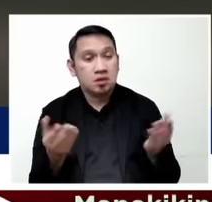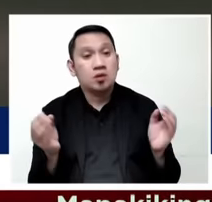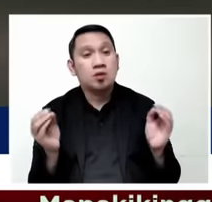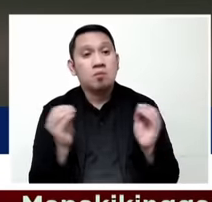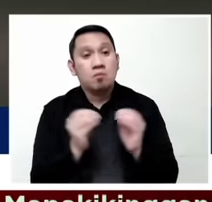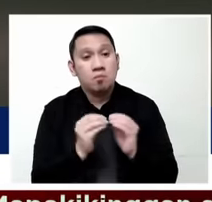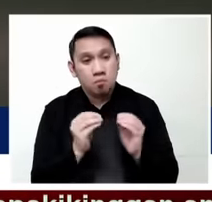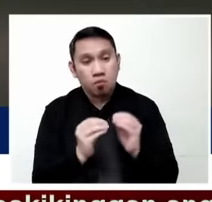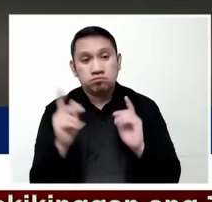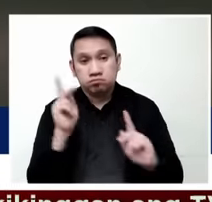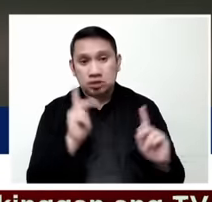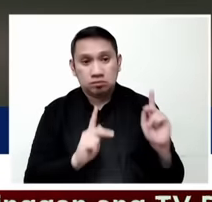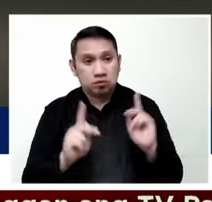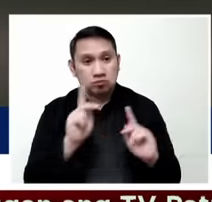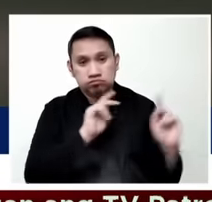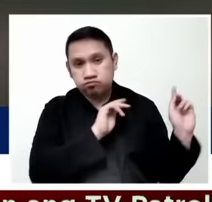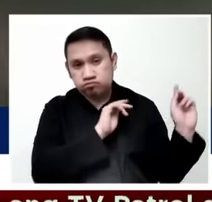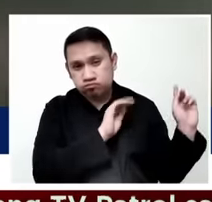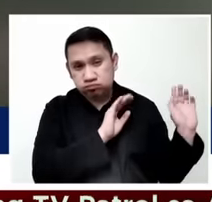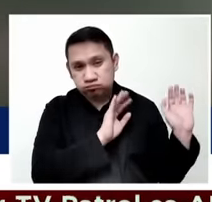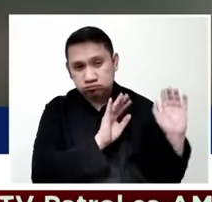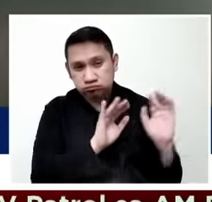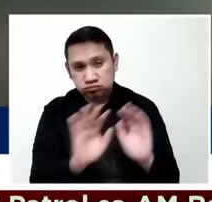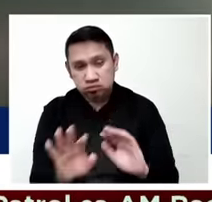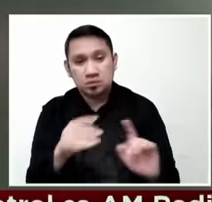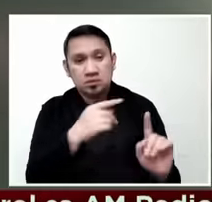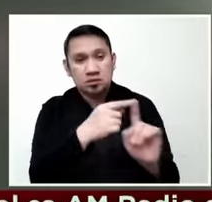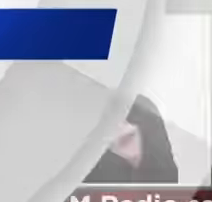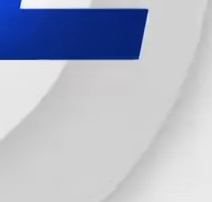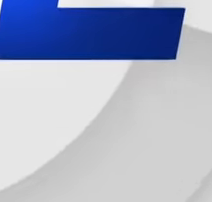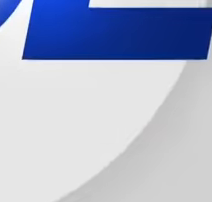ang bilang ng mga taong bibisita sa mga sementeryo.